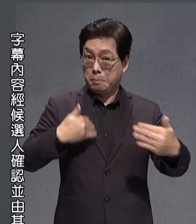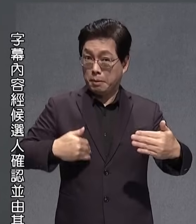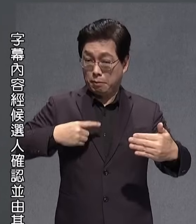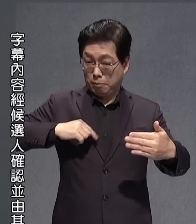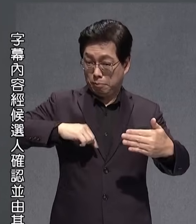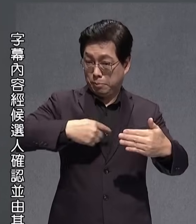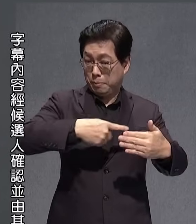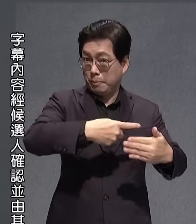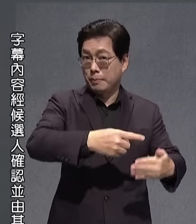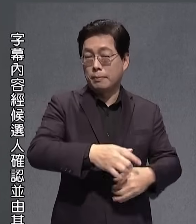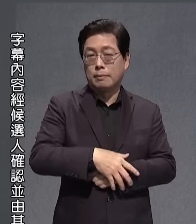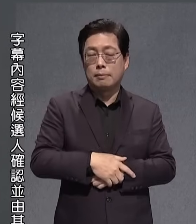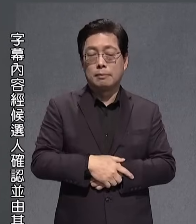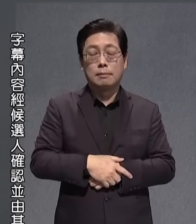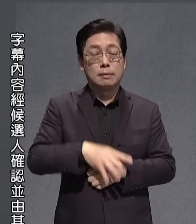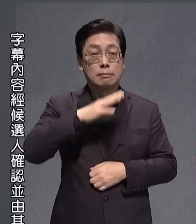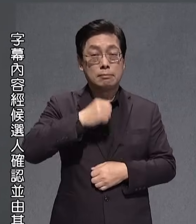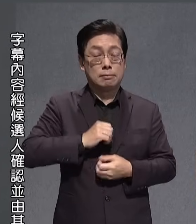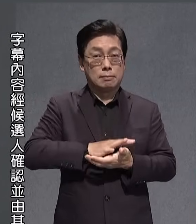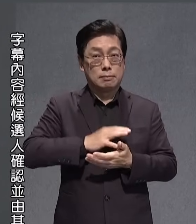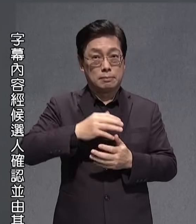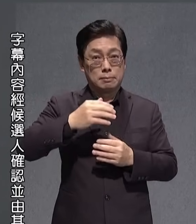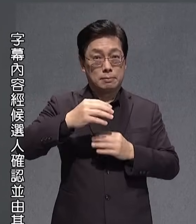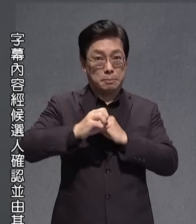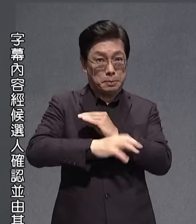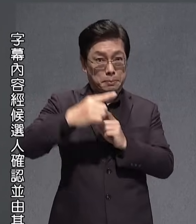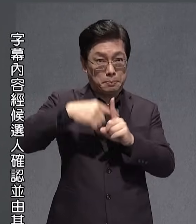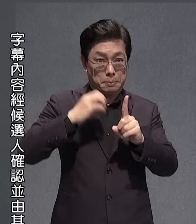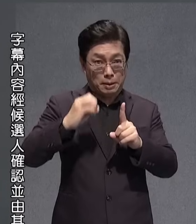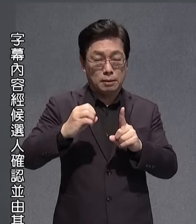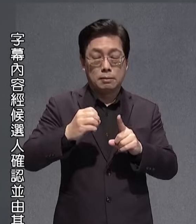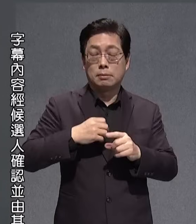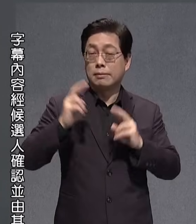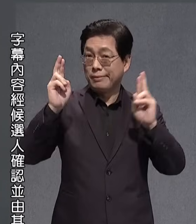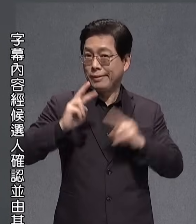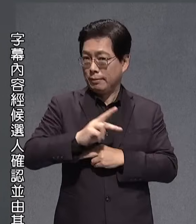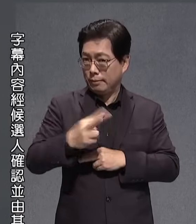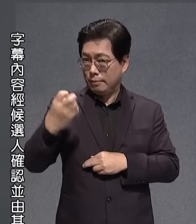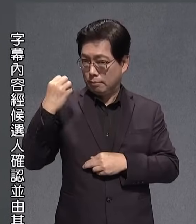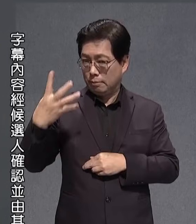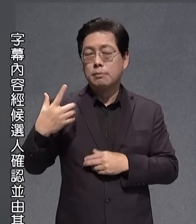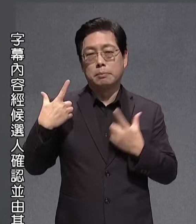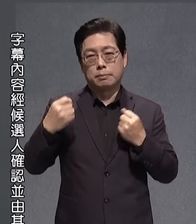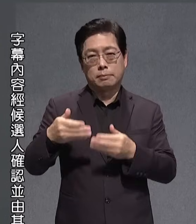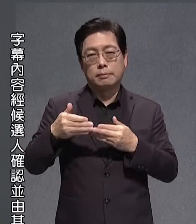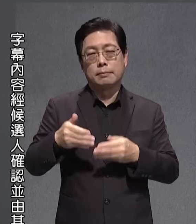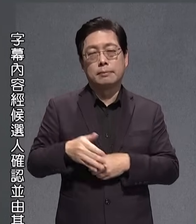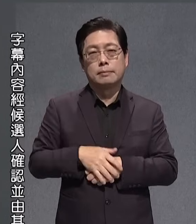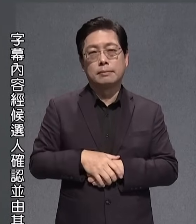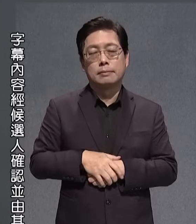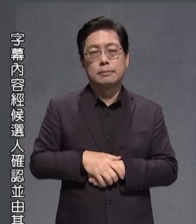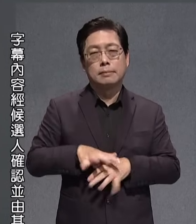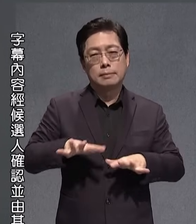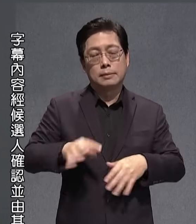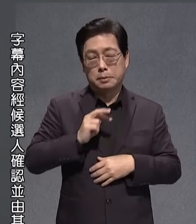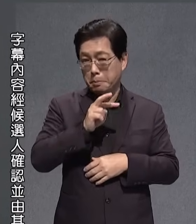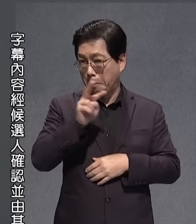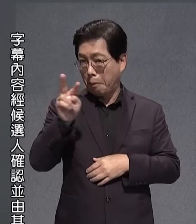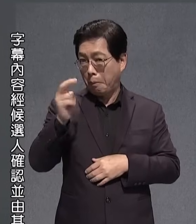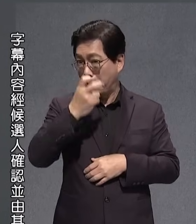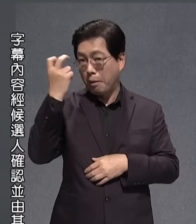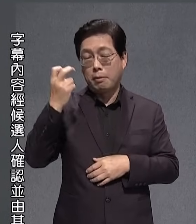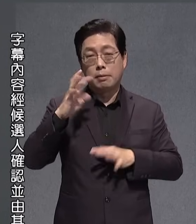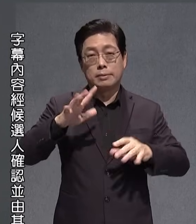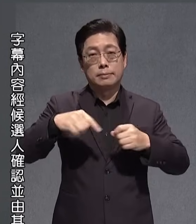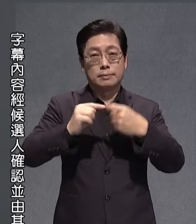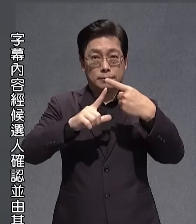中，净零转型的过程当中，能源转型是非常重要的。我们也看到今年